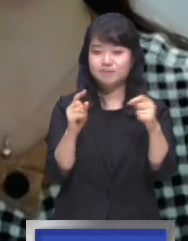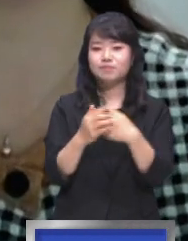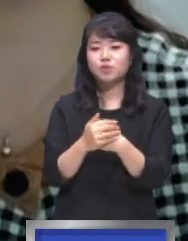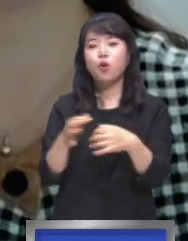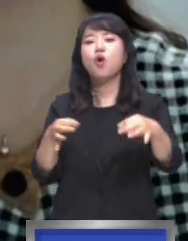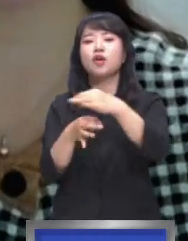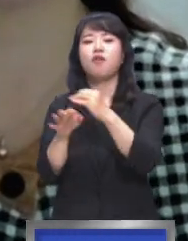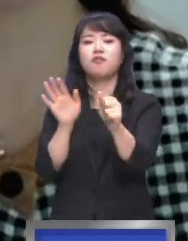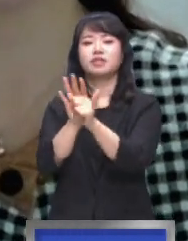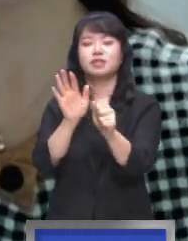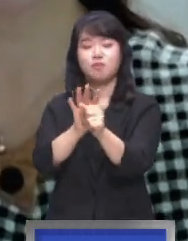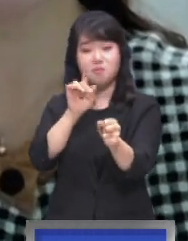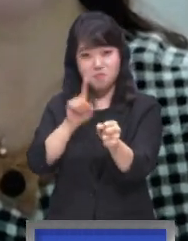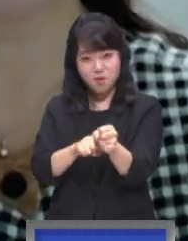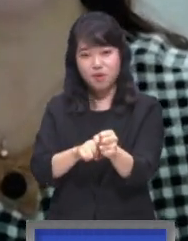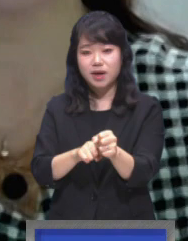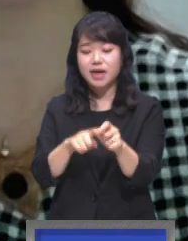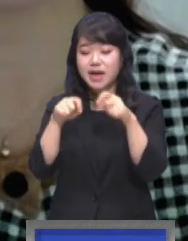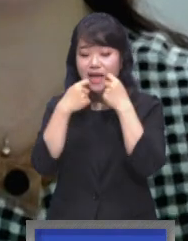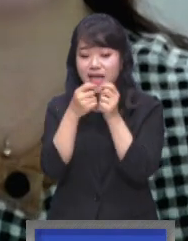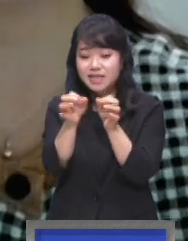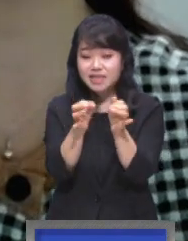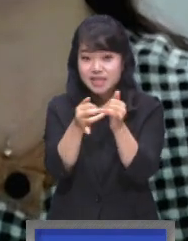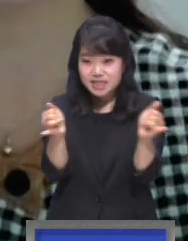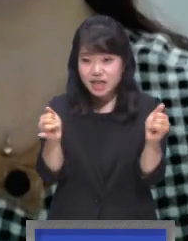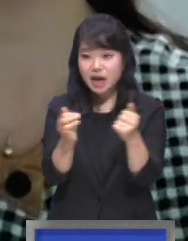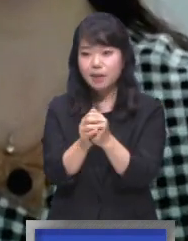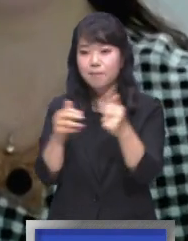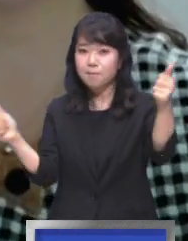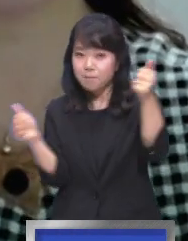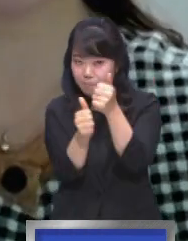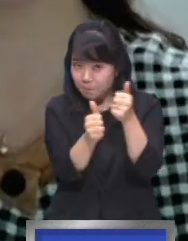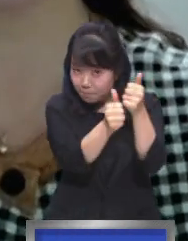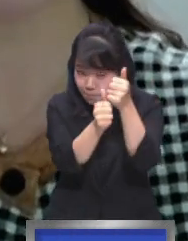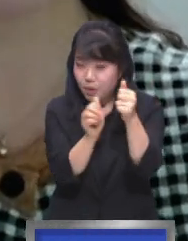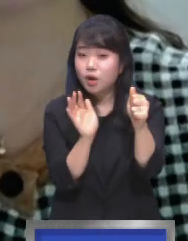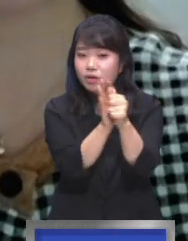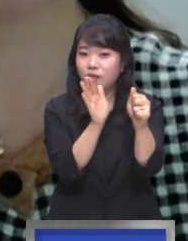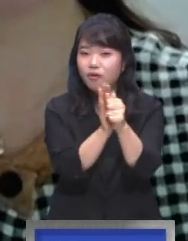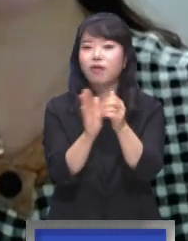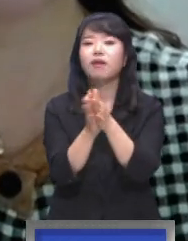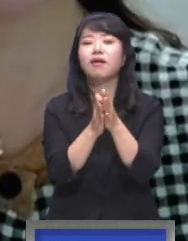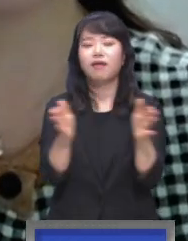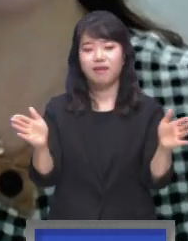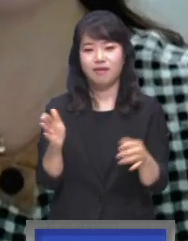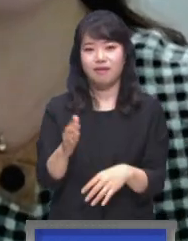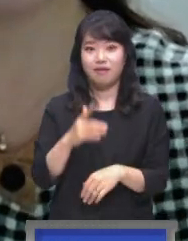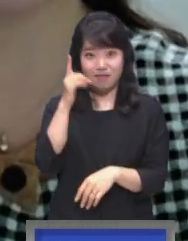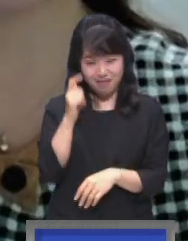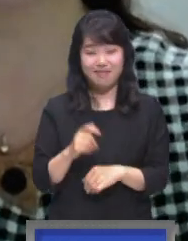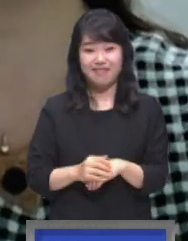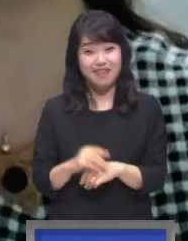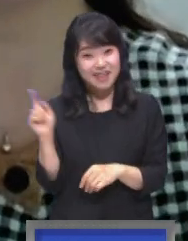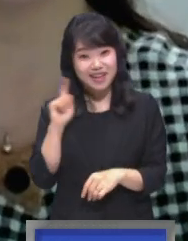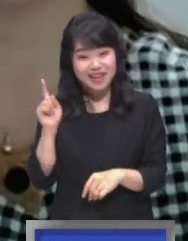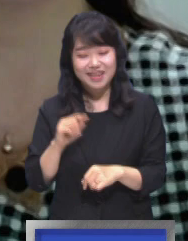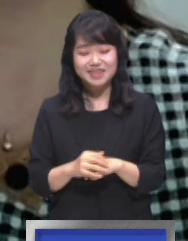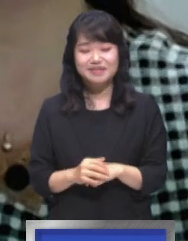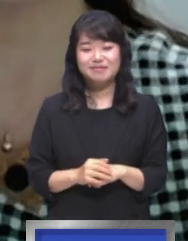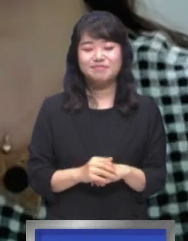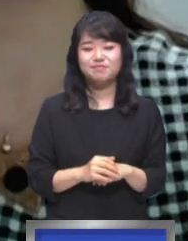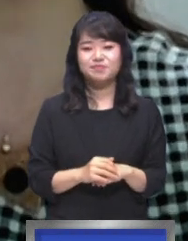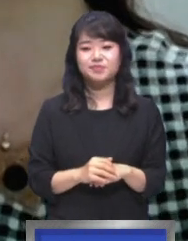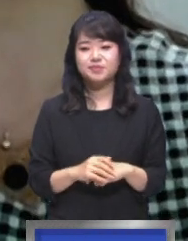경영 지원을 위해서 소상공인 매니저 운영 사업을 확대 실시한다고 합니다. 이